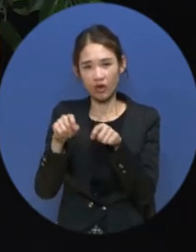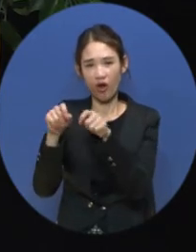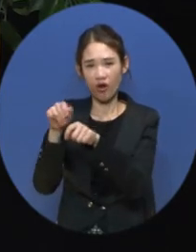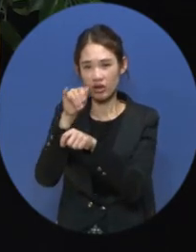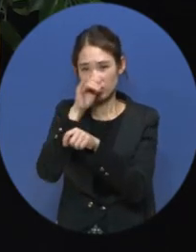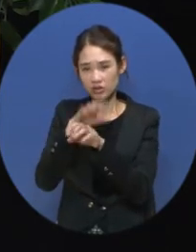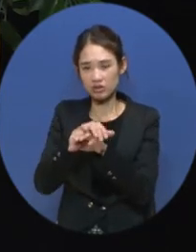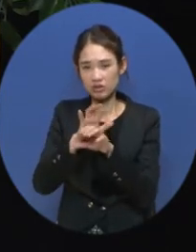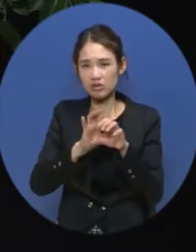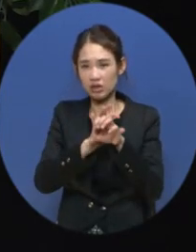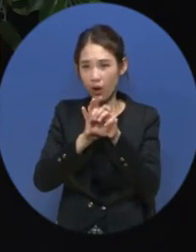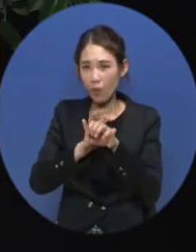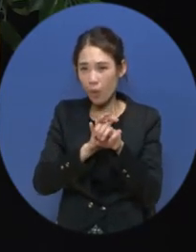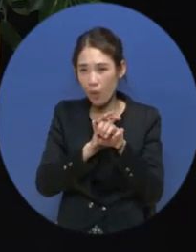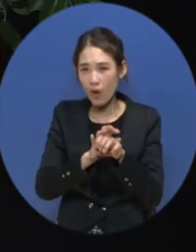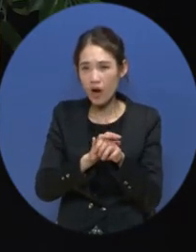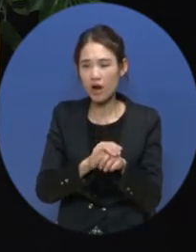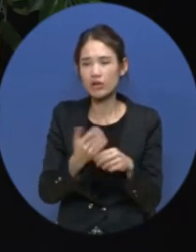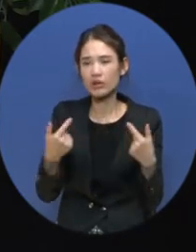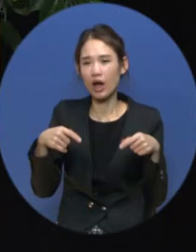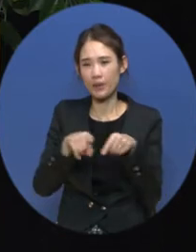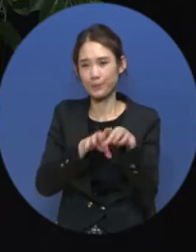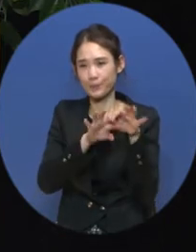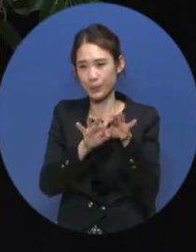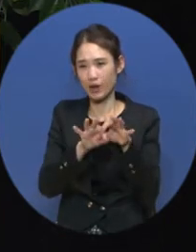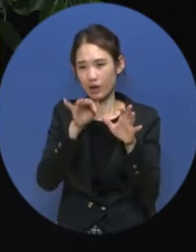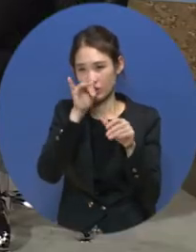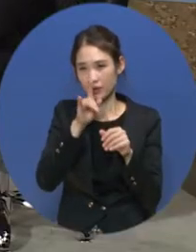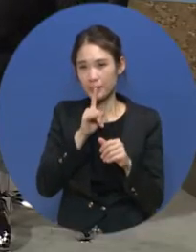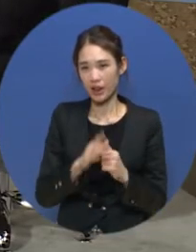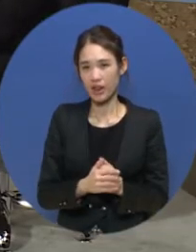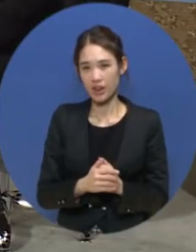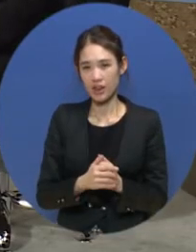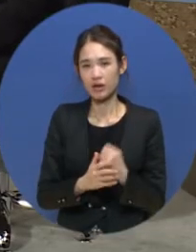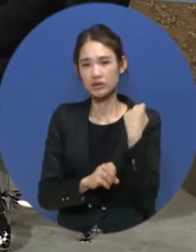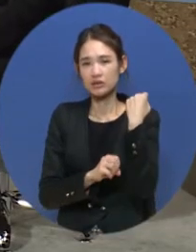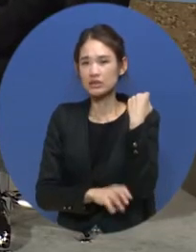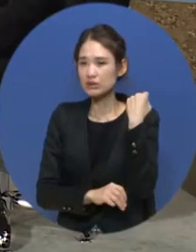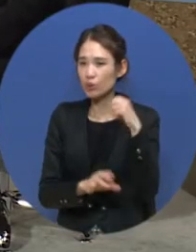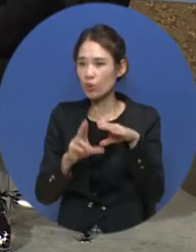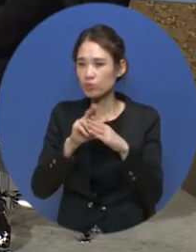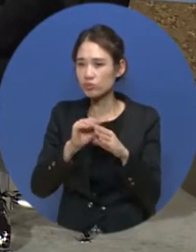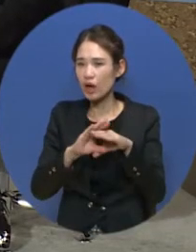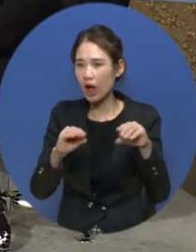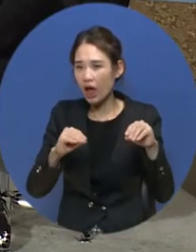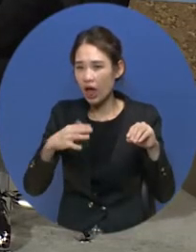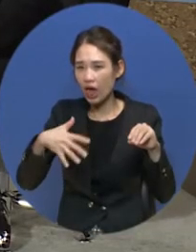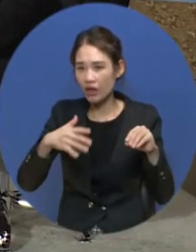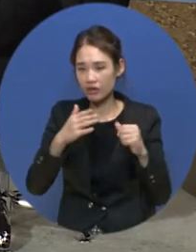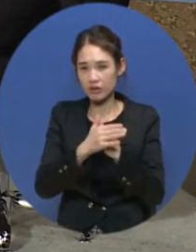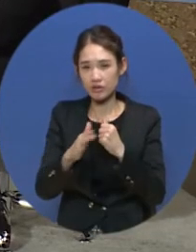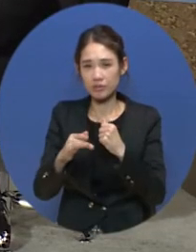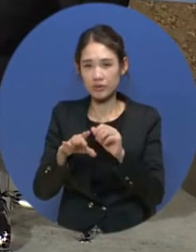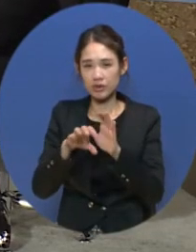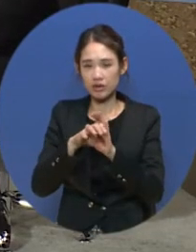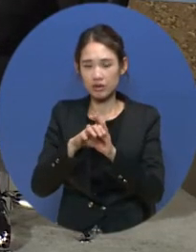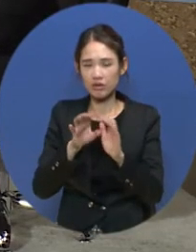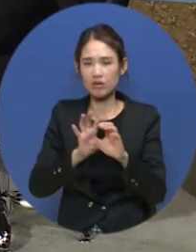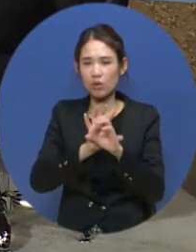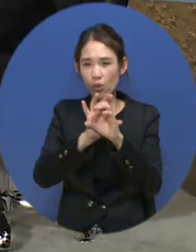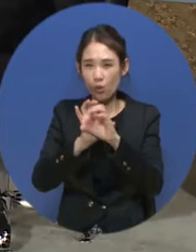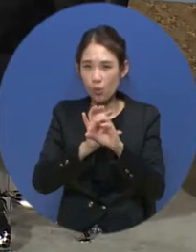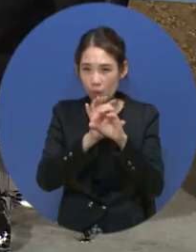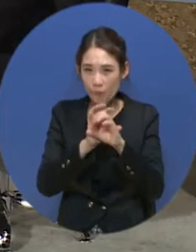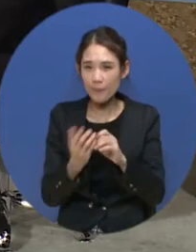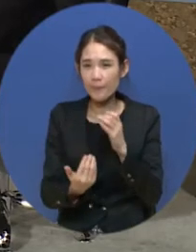있는 거예요. 코로나하고도 네. 직결이 되는 거죠. 네. 네. 그러니까 이게 기존의 문제가 해결이 되지 않다 보니까 또 이런 코로나라는 문제가